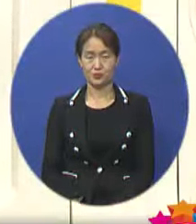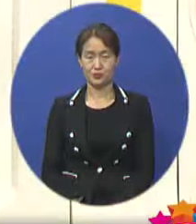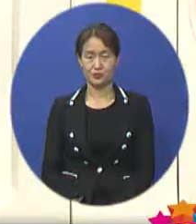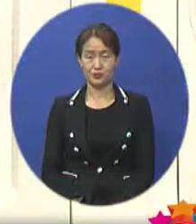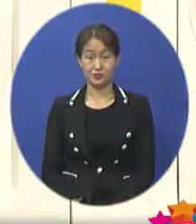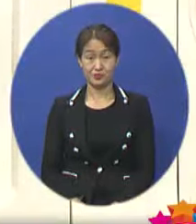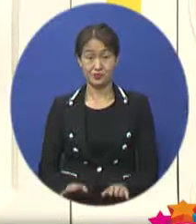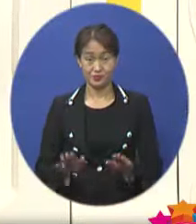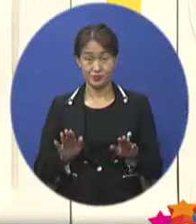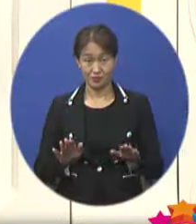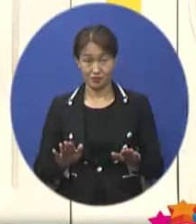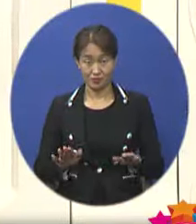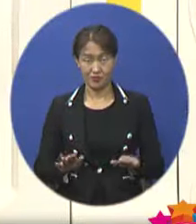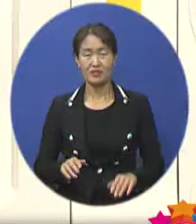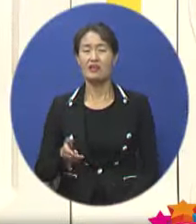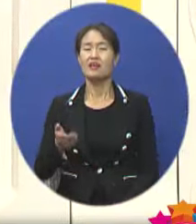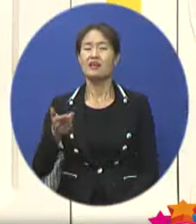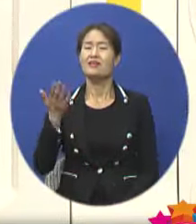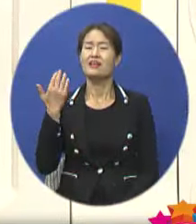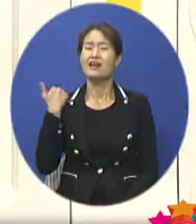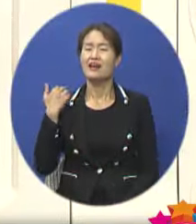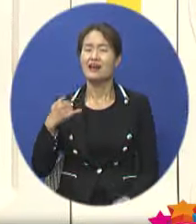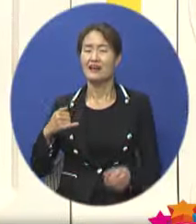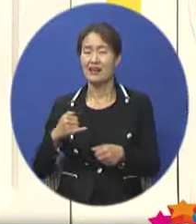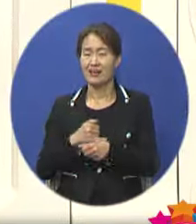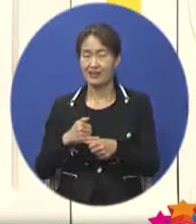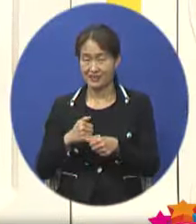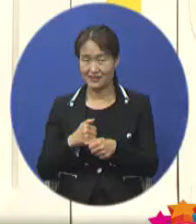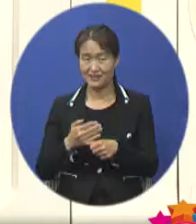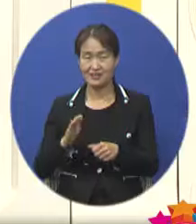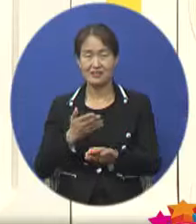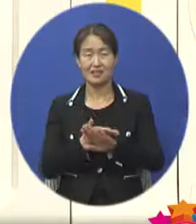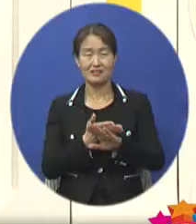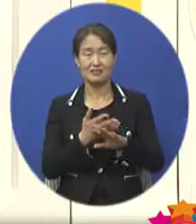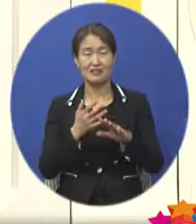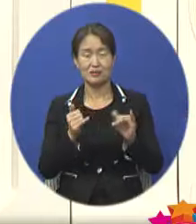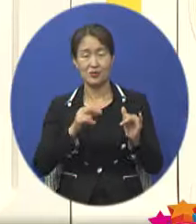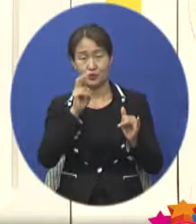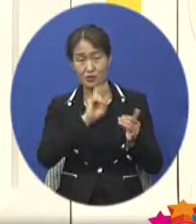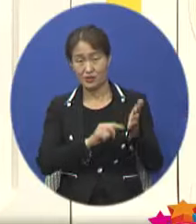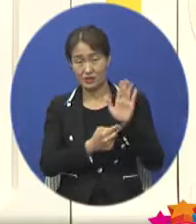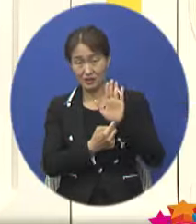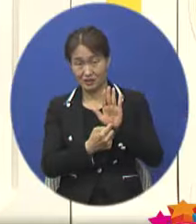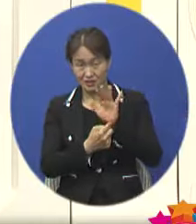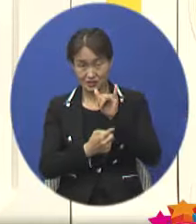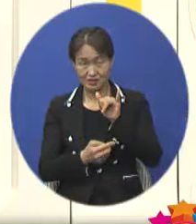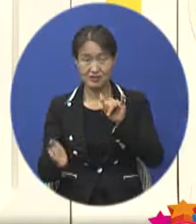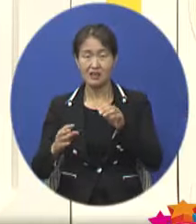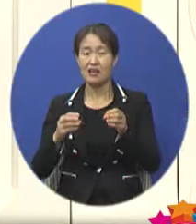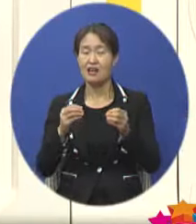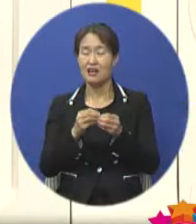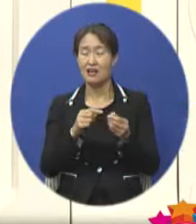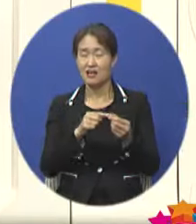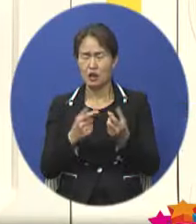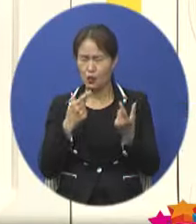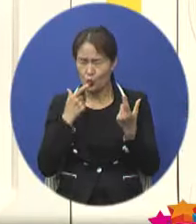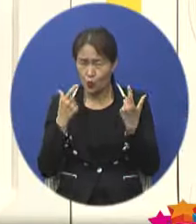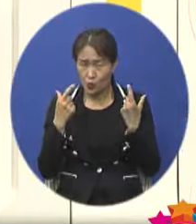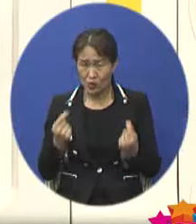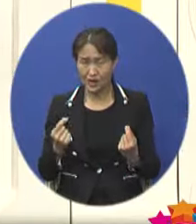아, 지금 이제 전부성 씨의 옛날 애인을 찾으셨는데 네. 이제 다른 분의 음악이 나오신 거예요. 그래서 가사는 똑같이 나와서 다 부르셨는데